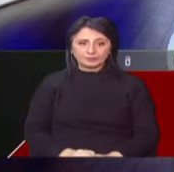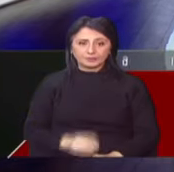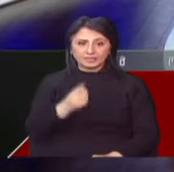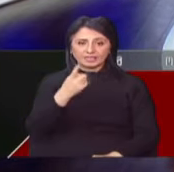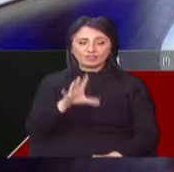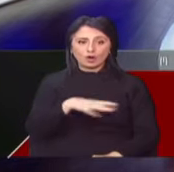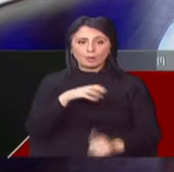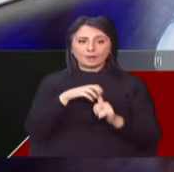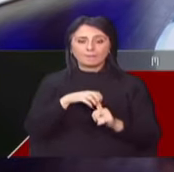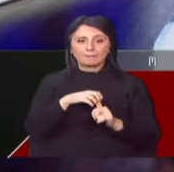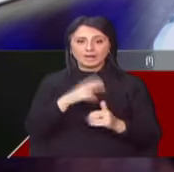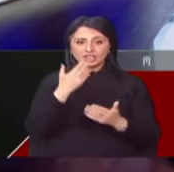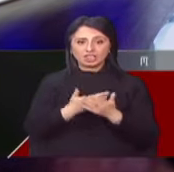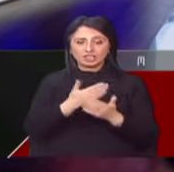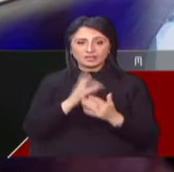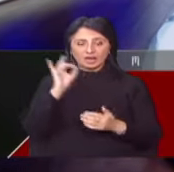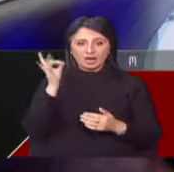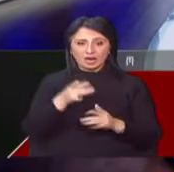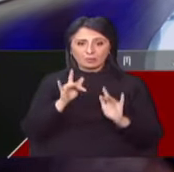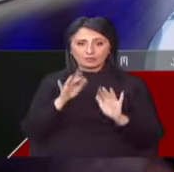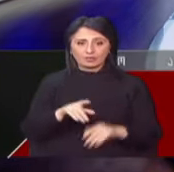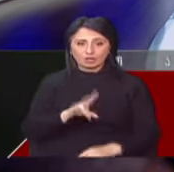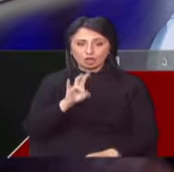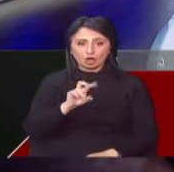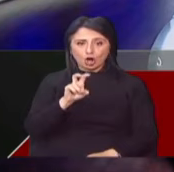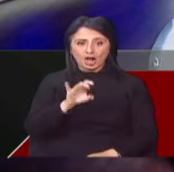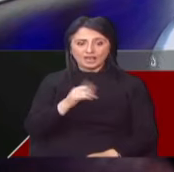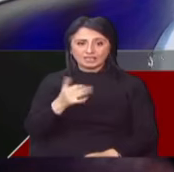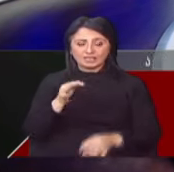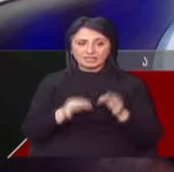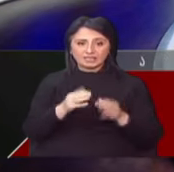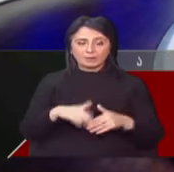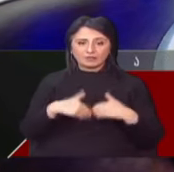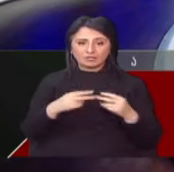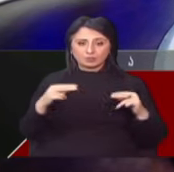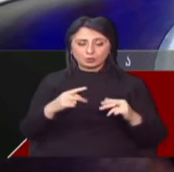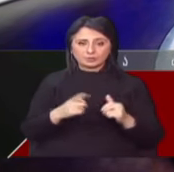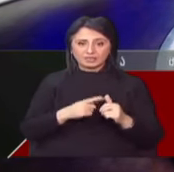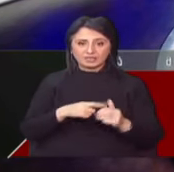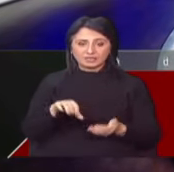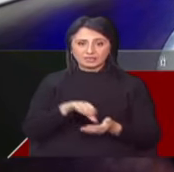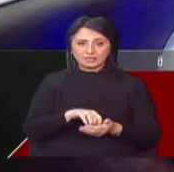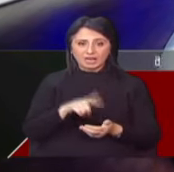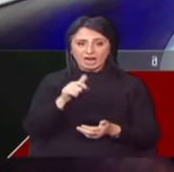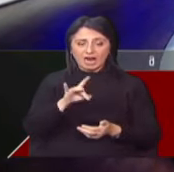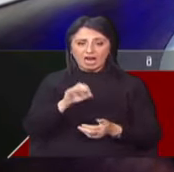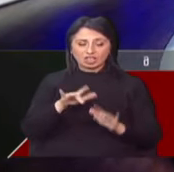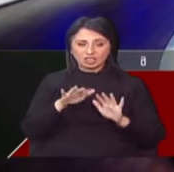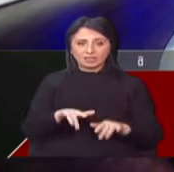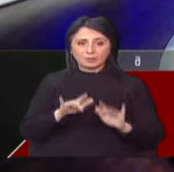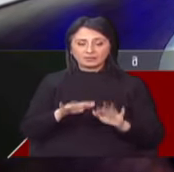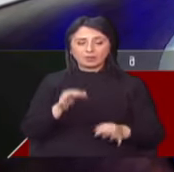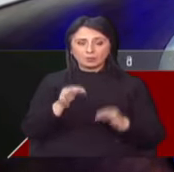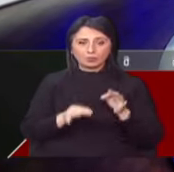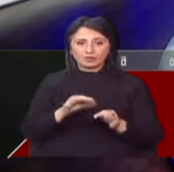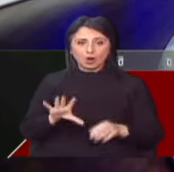Kide verti copilii magalci nu sunt nici ceva gahma urabul sacmeze zurab noi de lidresa sa martlost in așa mod statul se tizart ca David Gareci sacmeze mim din are